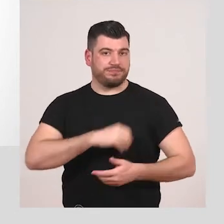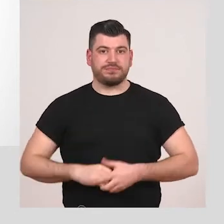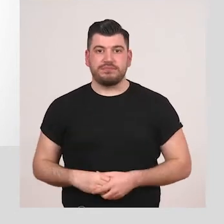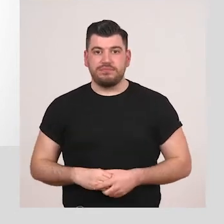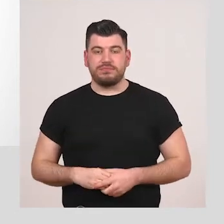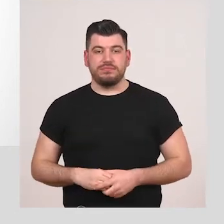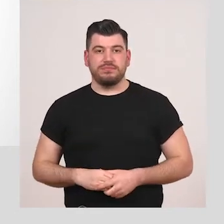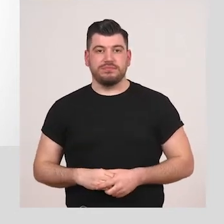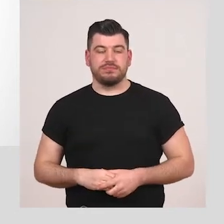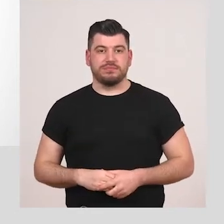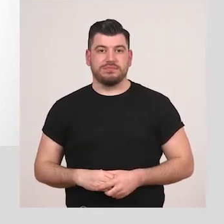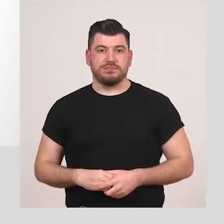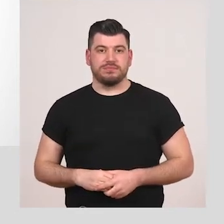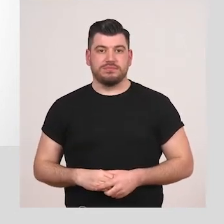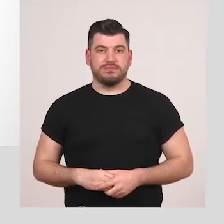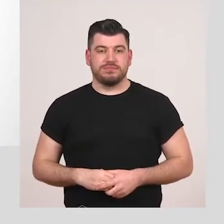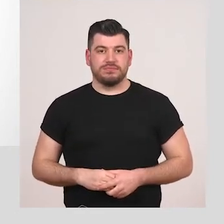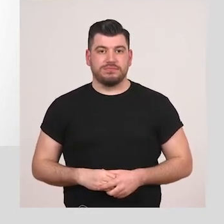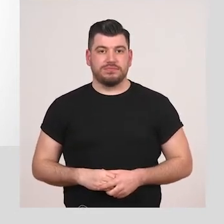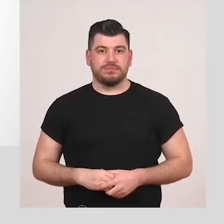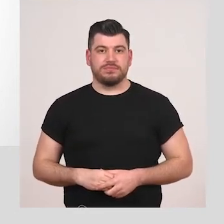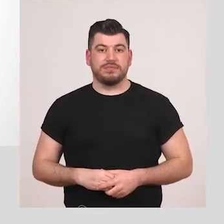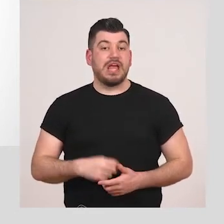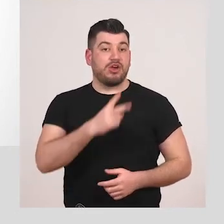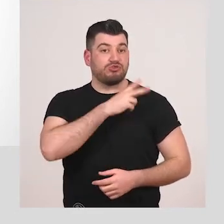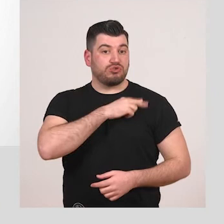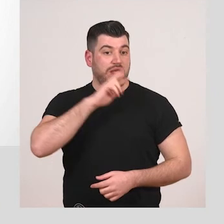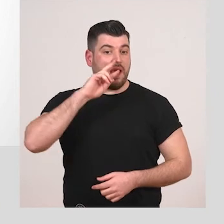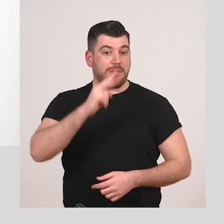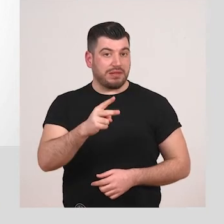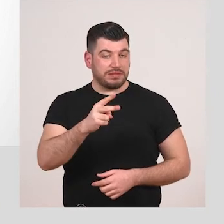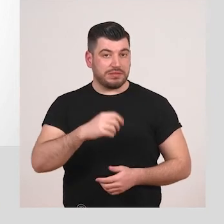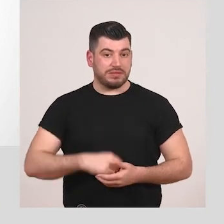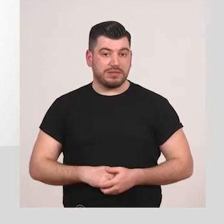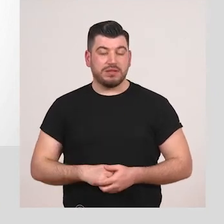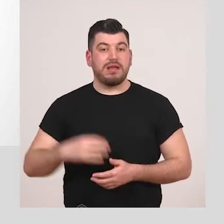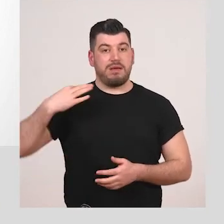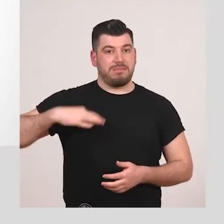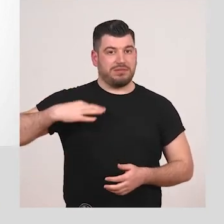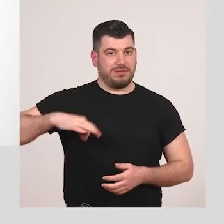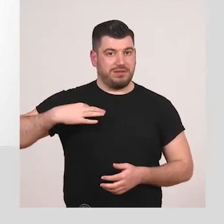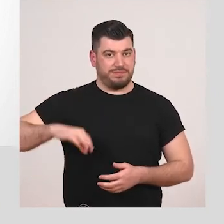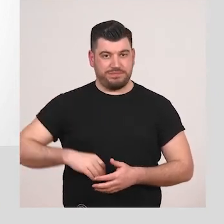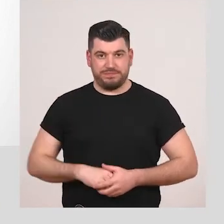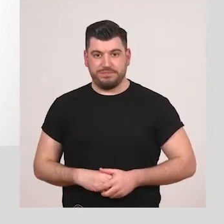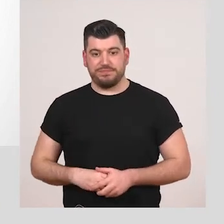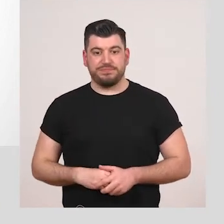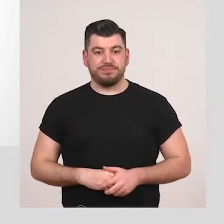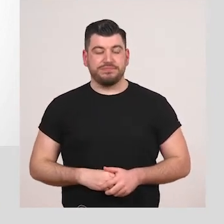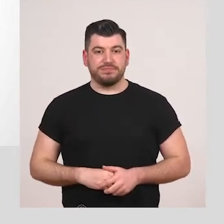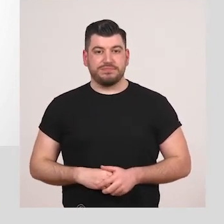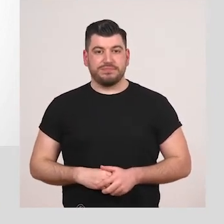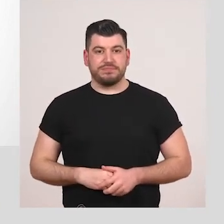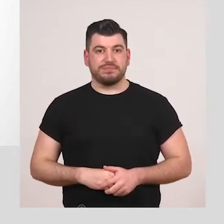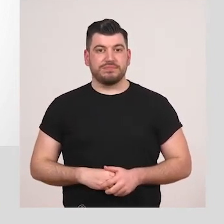Από τις 4 απαντήσεις, η πιο σωστή είναι η πράσινη. Ο